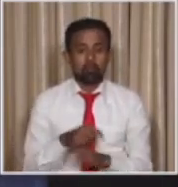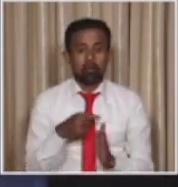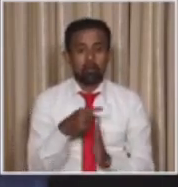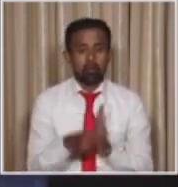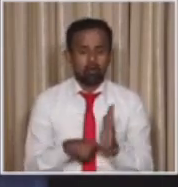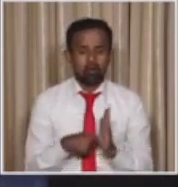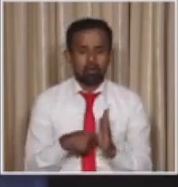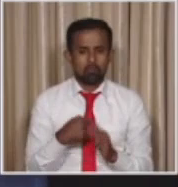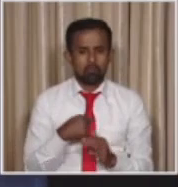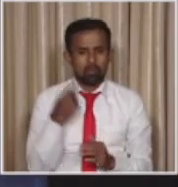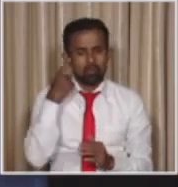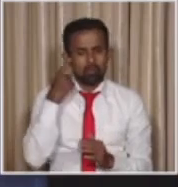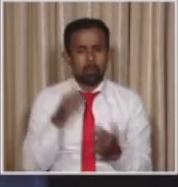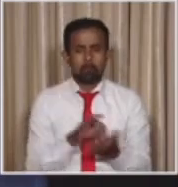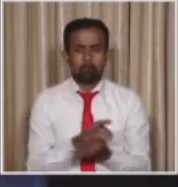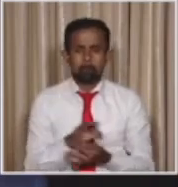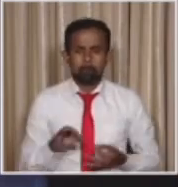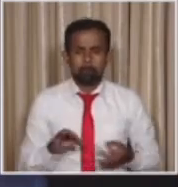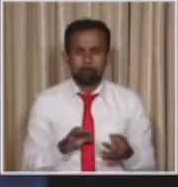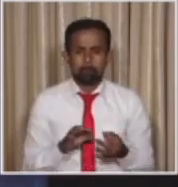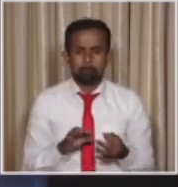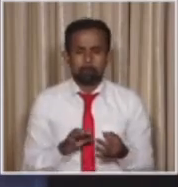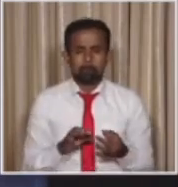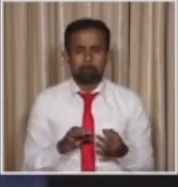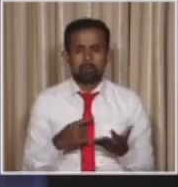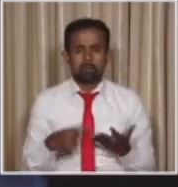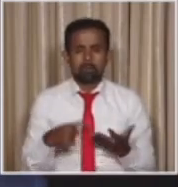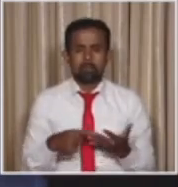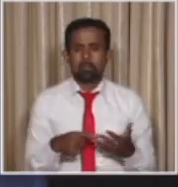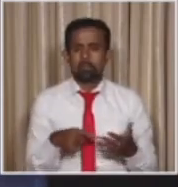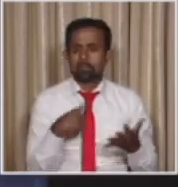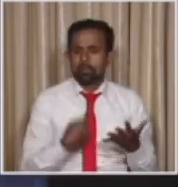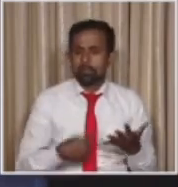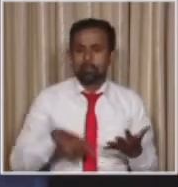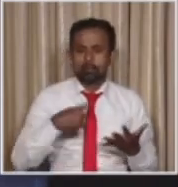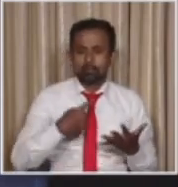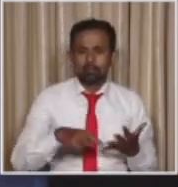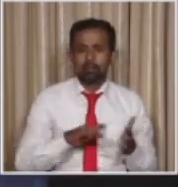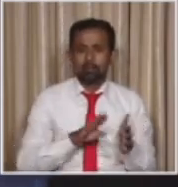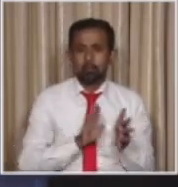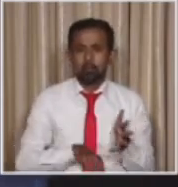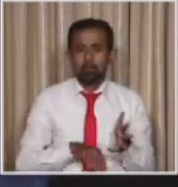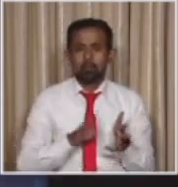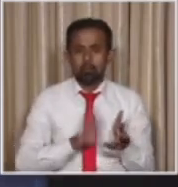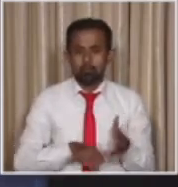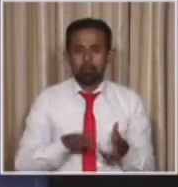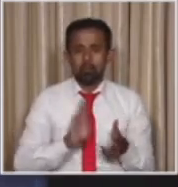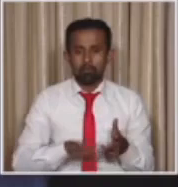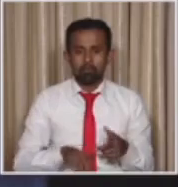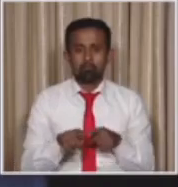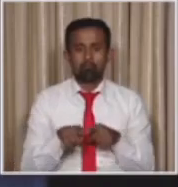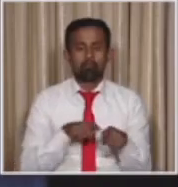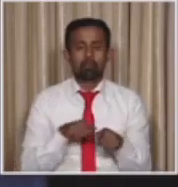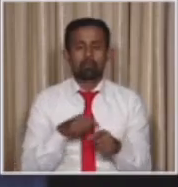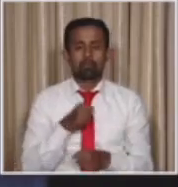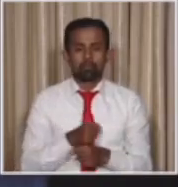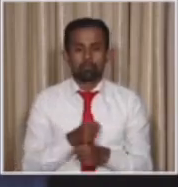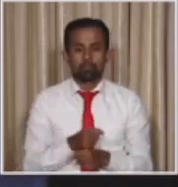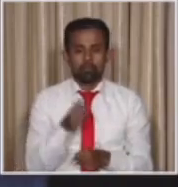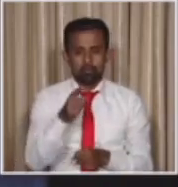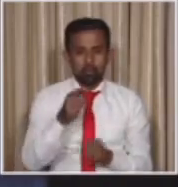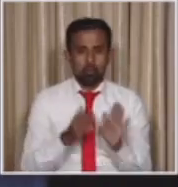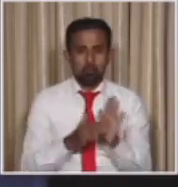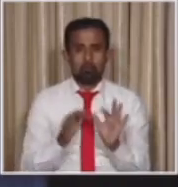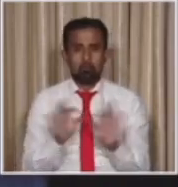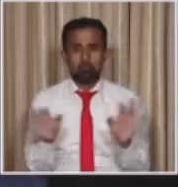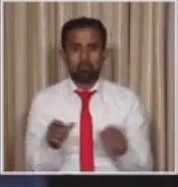මං හිතන්නේ ප්‍රජාතන්ත්‍ර ලක්ෂණ සියල්ල එකින් එක අකාමකා දැමීමට උත්සාහ කරන ආණ්ඩුවක් ඔබ දන්නවා දැන් මාධ්‍ය